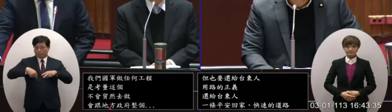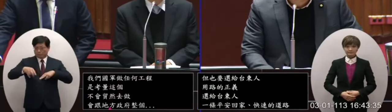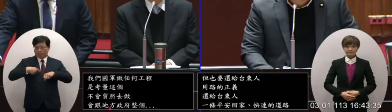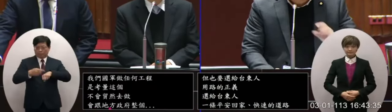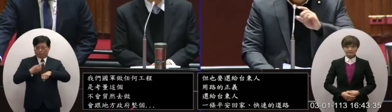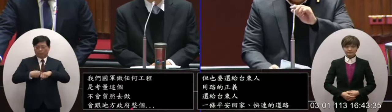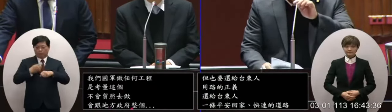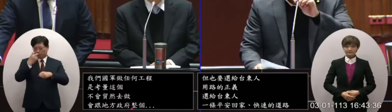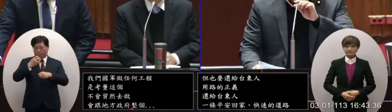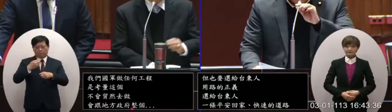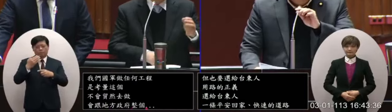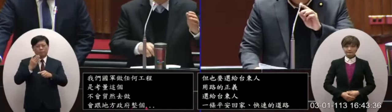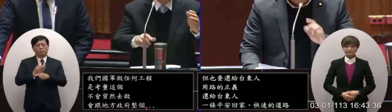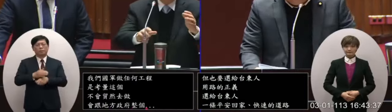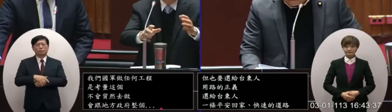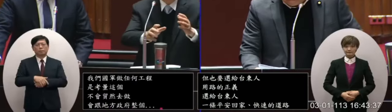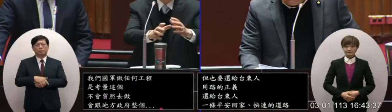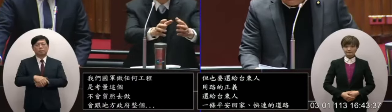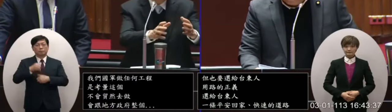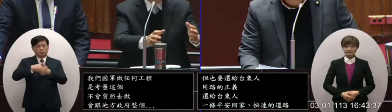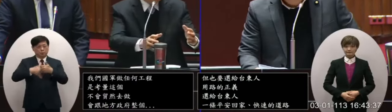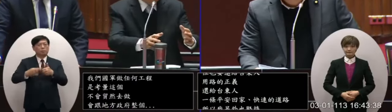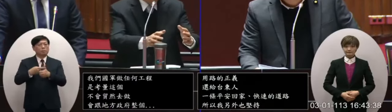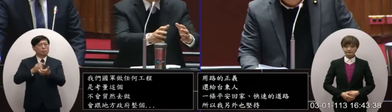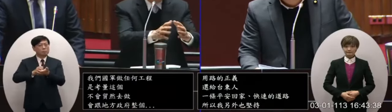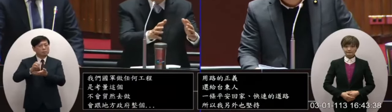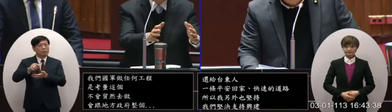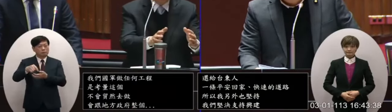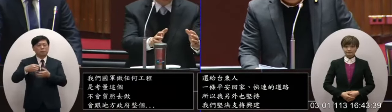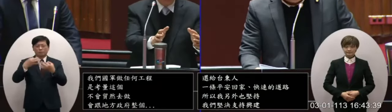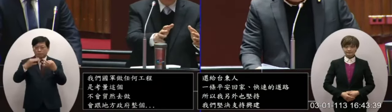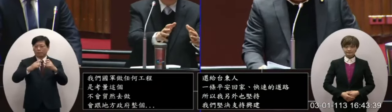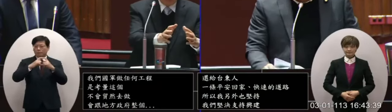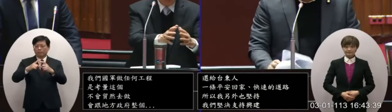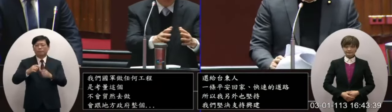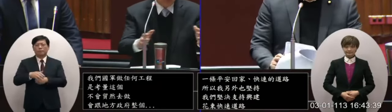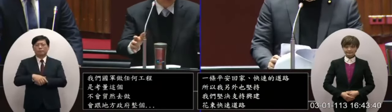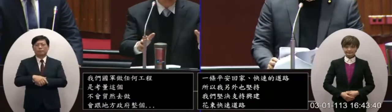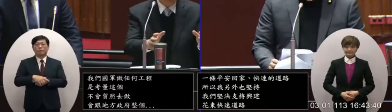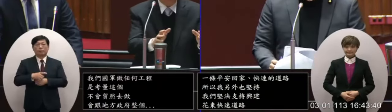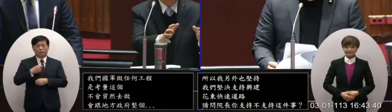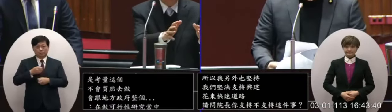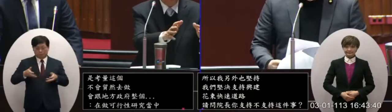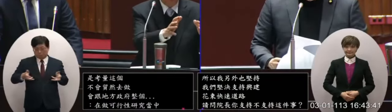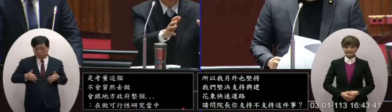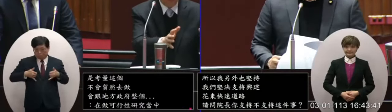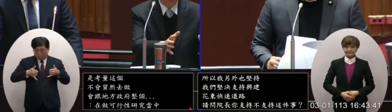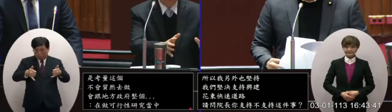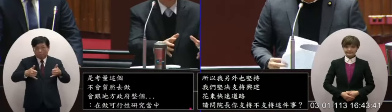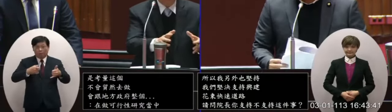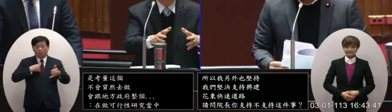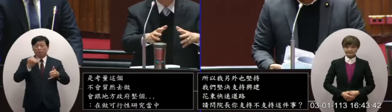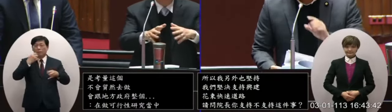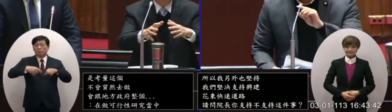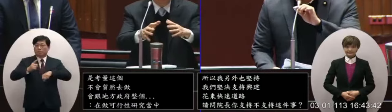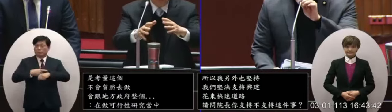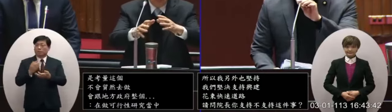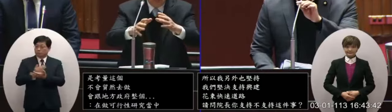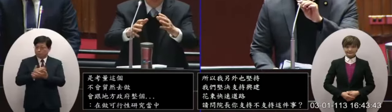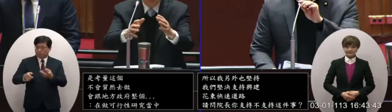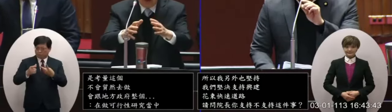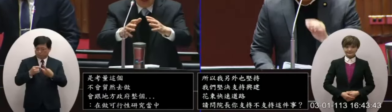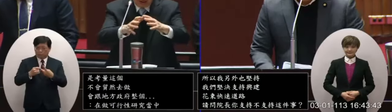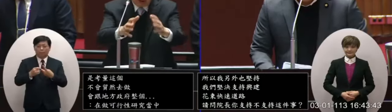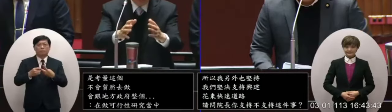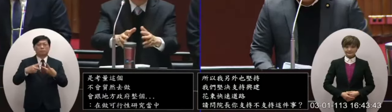中，这个委员，我先跟你简单说明一下，我们要开一条路，一定要做可行性评估，然后